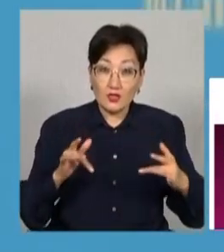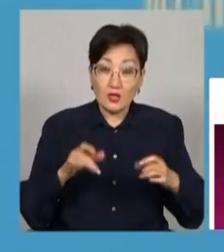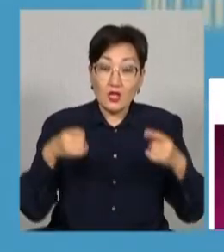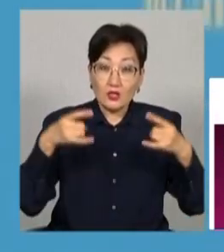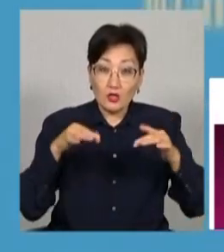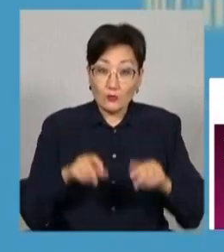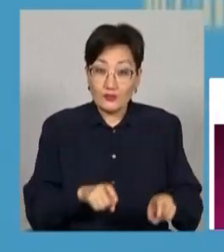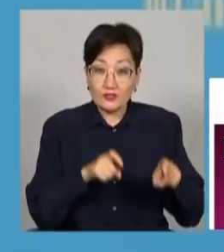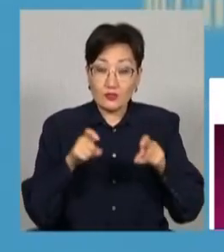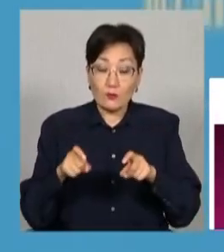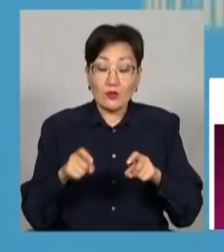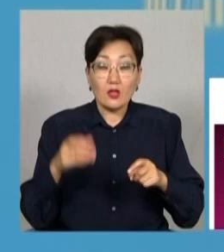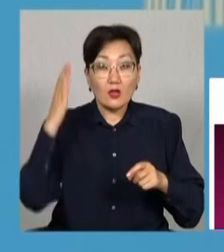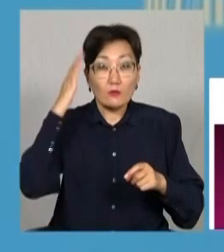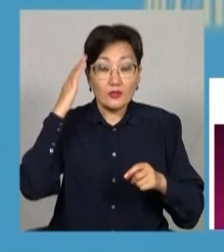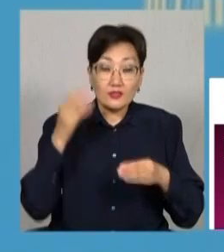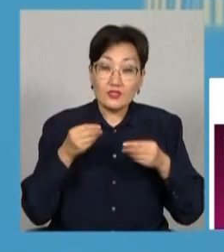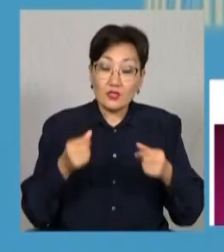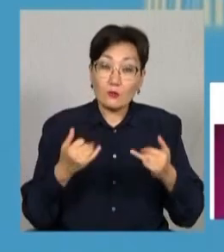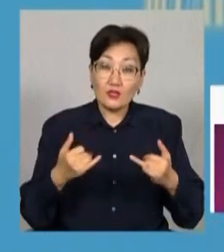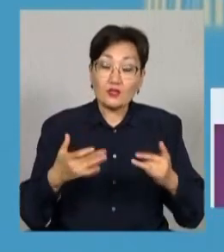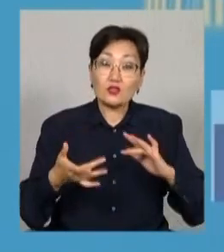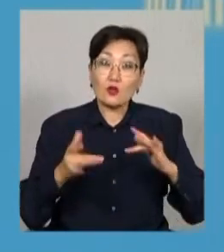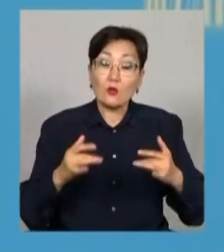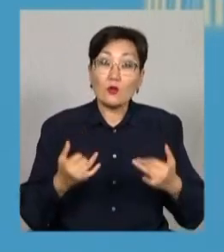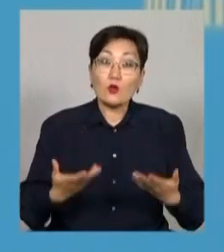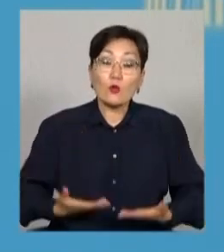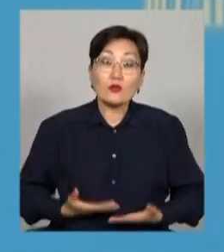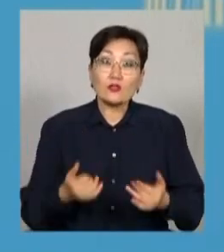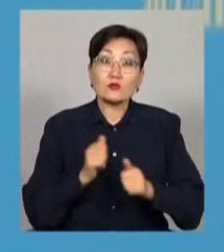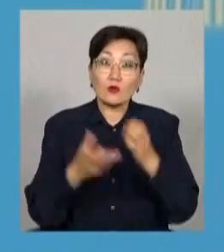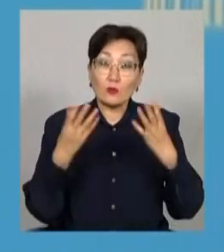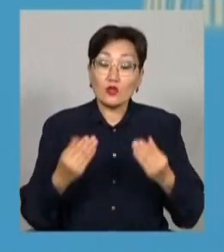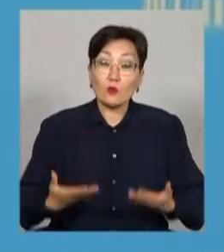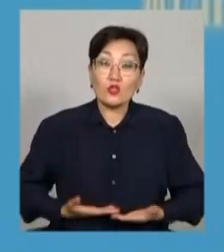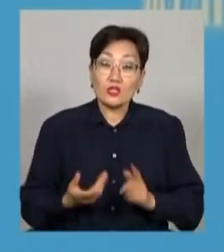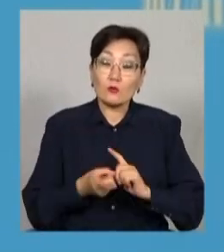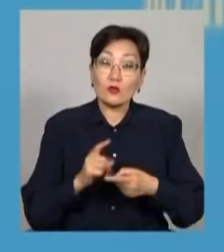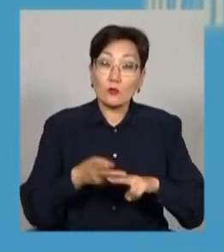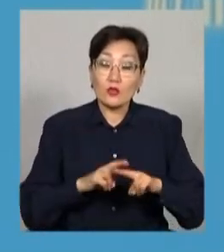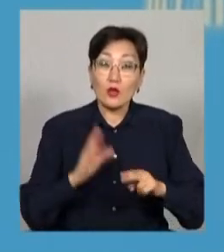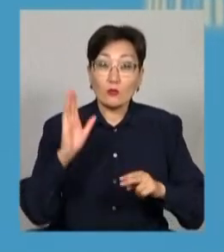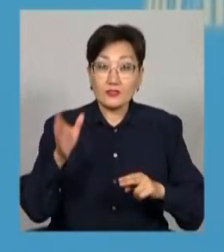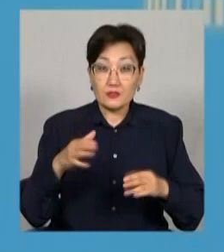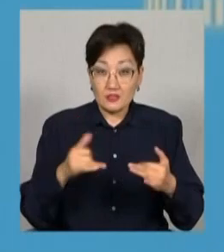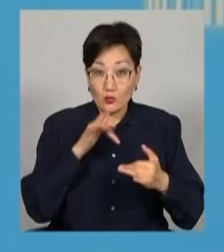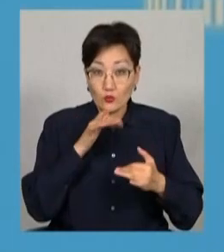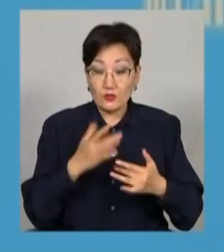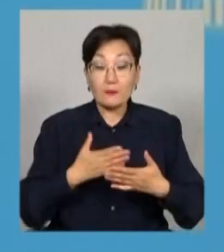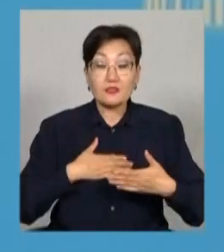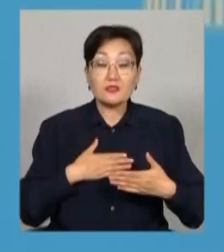жатыр. Жасанды интеллект және цифрландыру біздің өміріміздің күнделікті өмірге айналып жатыр, сондықтан бұл болашақтың нәрсесі. Қазіргі таңда